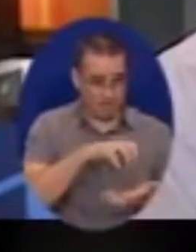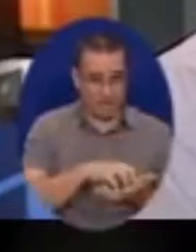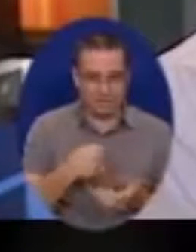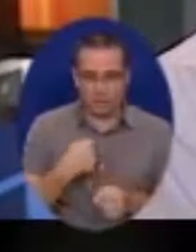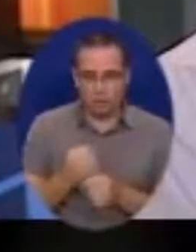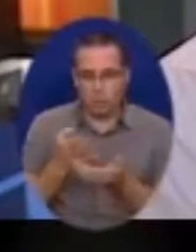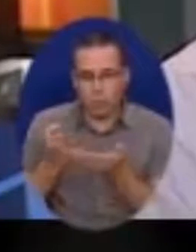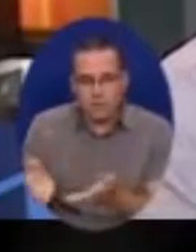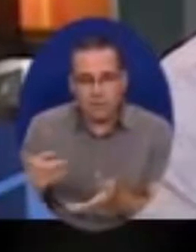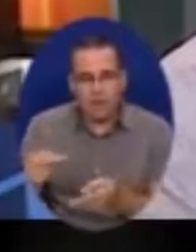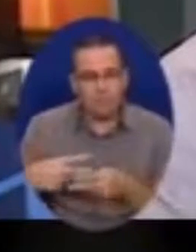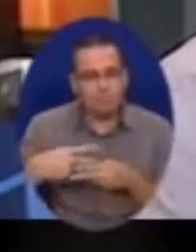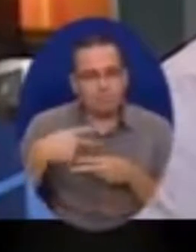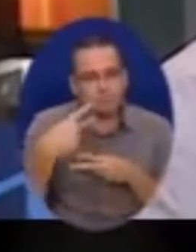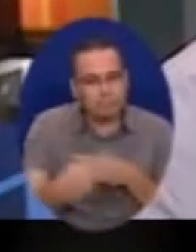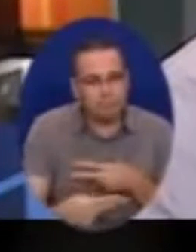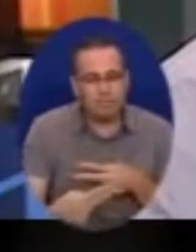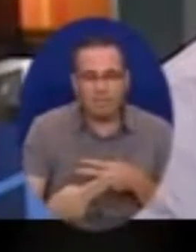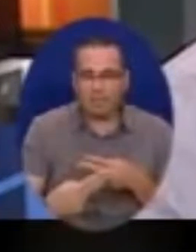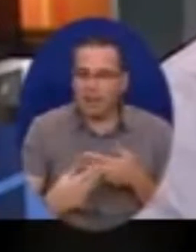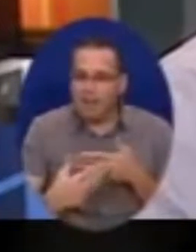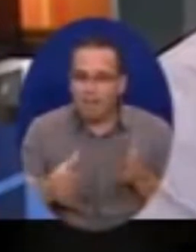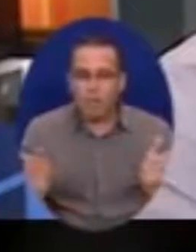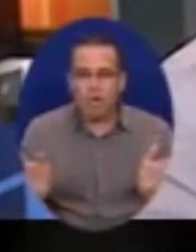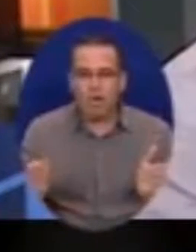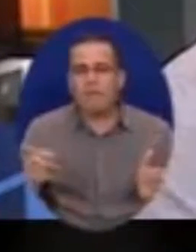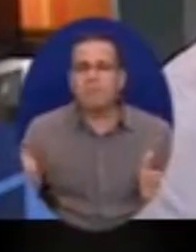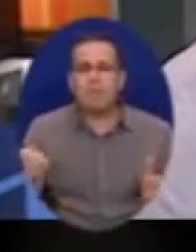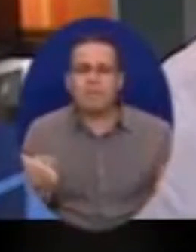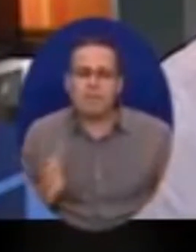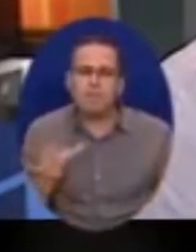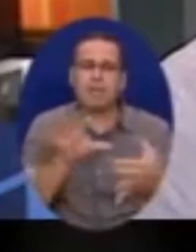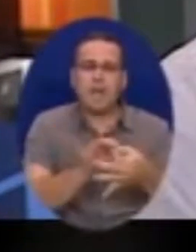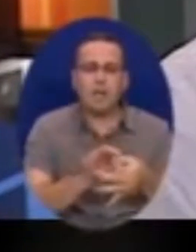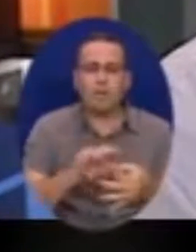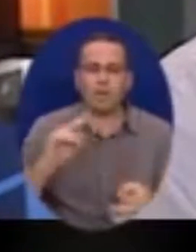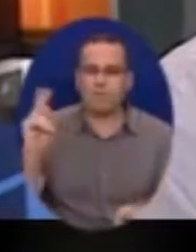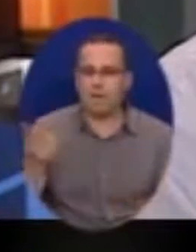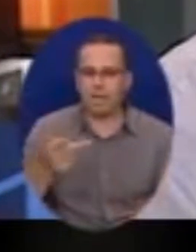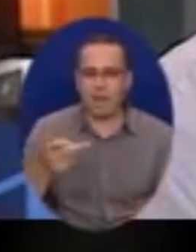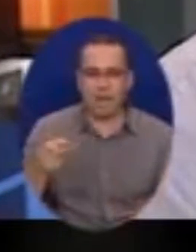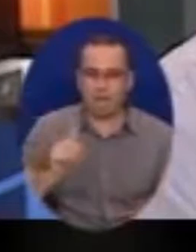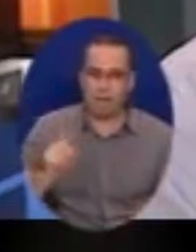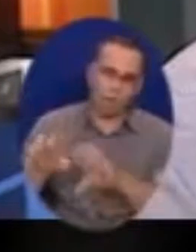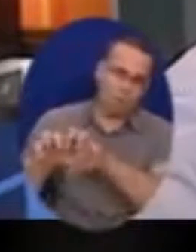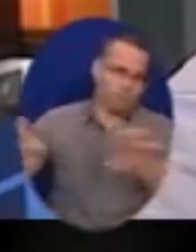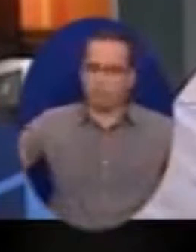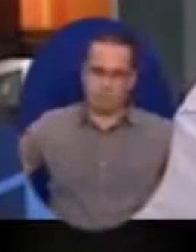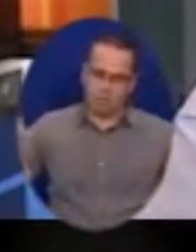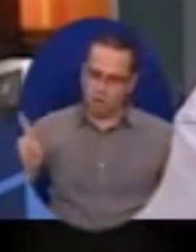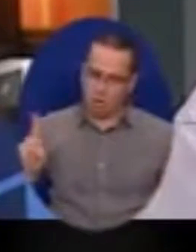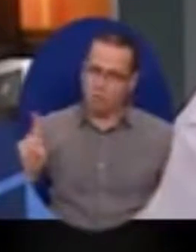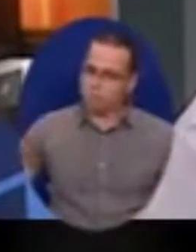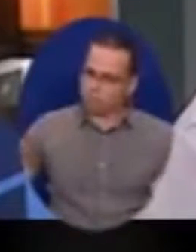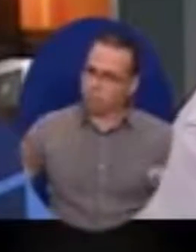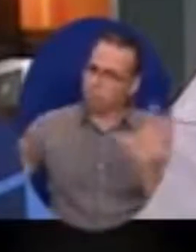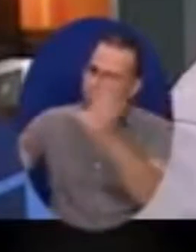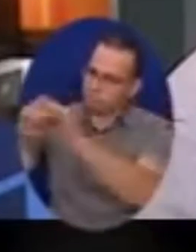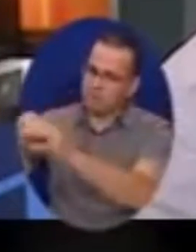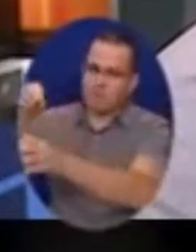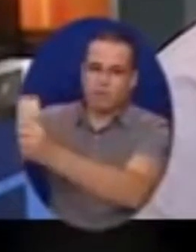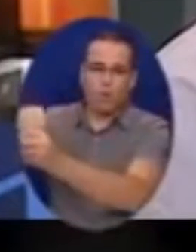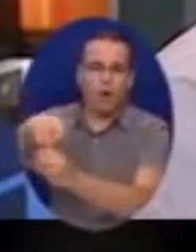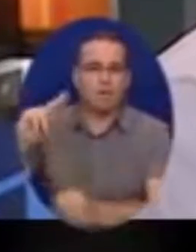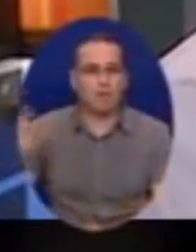בדיאלוג עם הקהילה? תמיד, בדיאלוג עם החברה? תמיד, לגמרי. אולי הם רוצים להיות אחראים לשבר, לא? לא, לא. בתוך הקהילה. תראי,